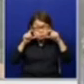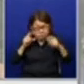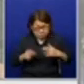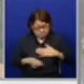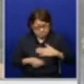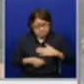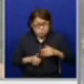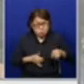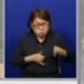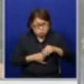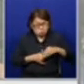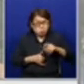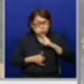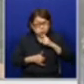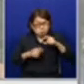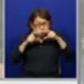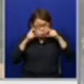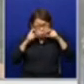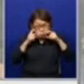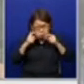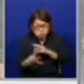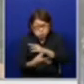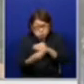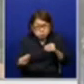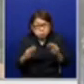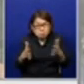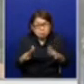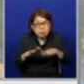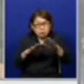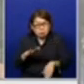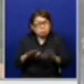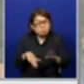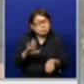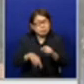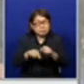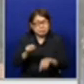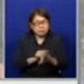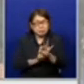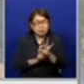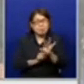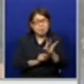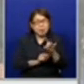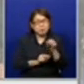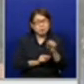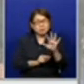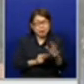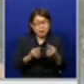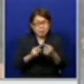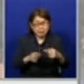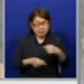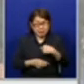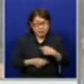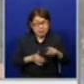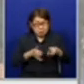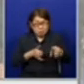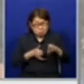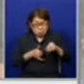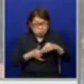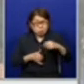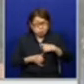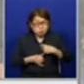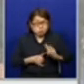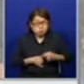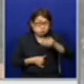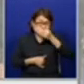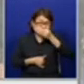ติดเชื้อลดความเสี่ยงไปได้ถึง 98.5และถ้าเกิดผู้ติดเชื้อไม่ได้ใส่แต่เราเห็นเราใส่เองเนี่ยลดความเสี่ยง